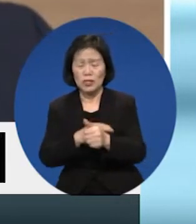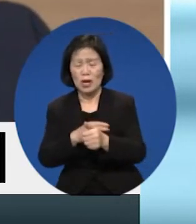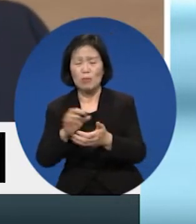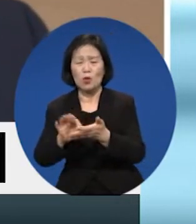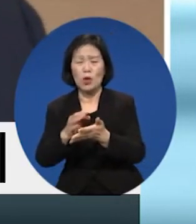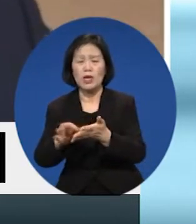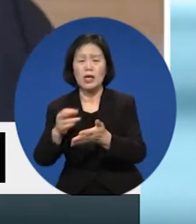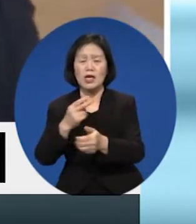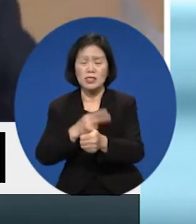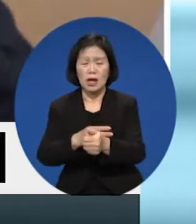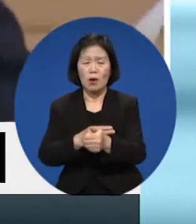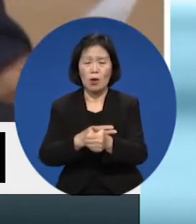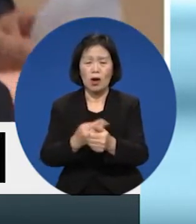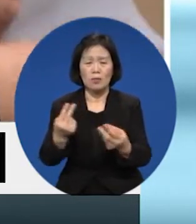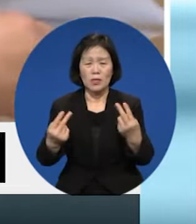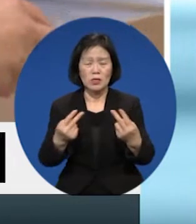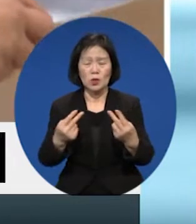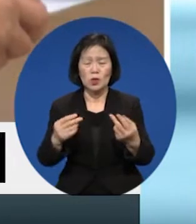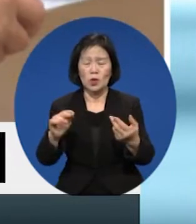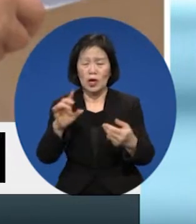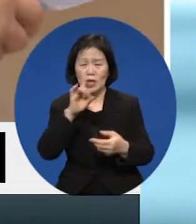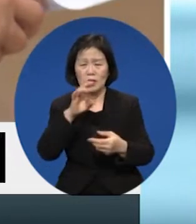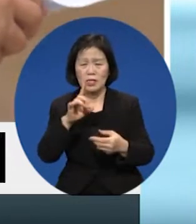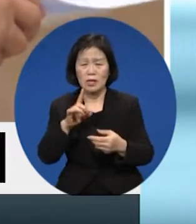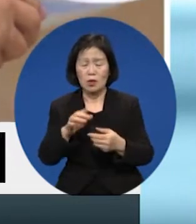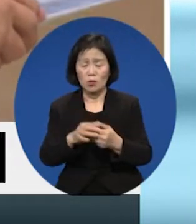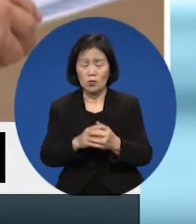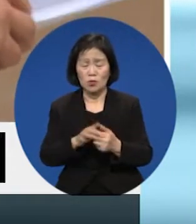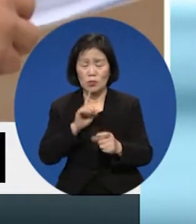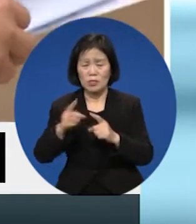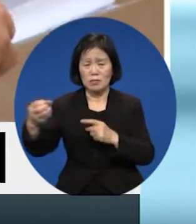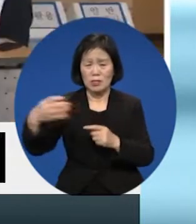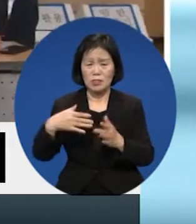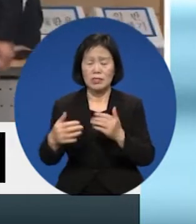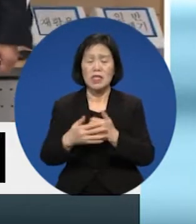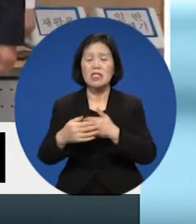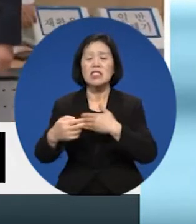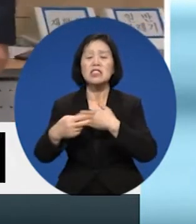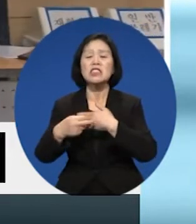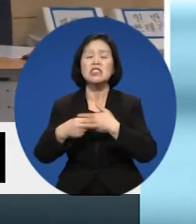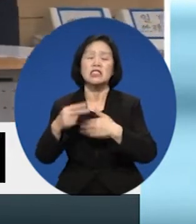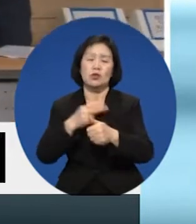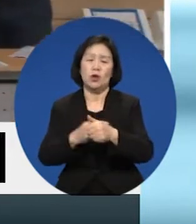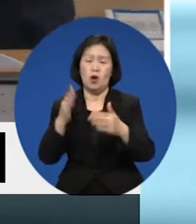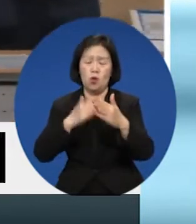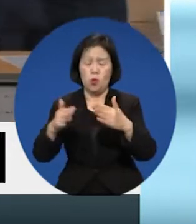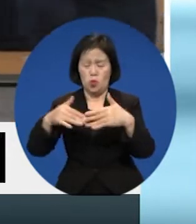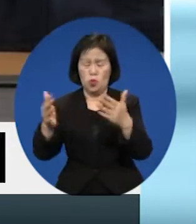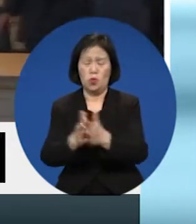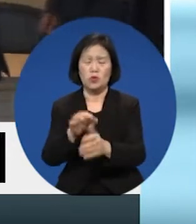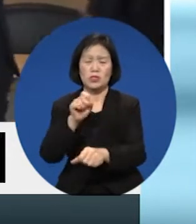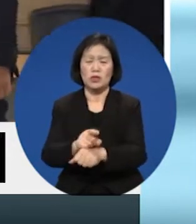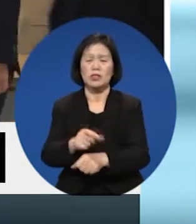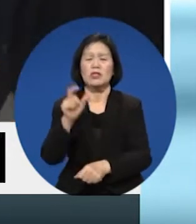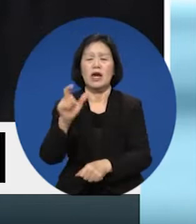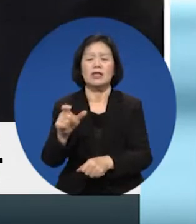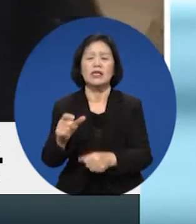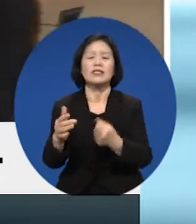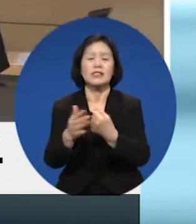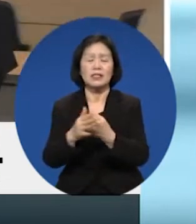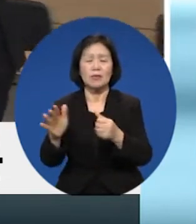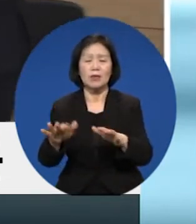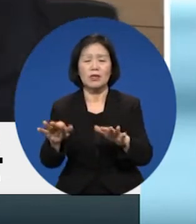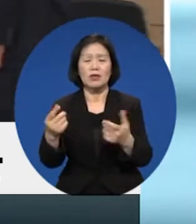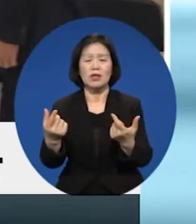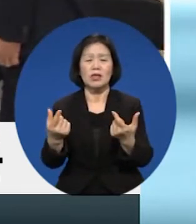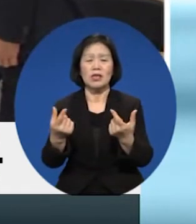거는 공적 영역이라고 하시는데 의료 영역만큼 공공성이 강하게 요구되는 영역이 또 없어요. 그러니까 그런 부분을 고려하면 이런